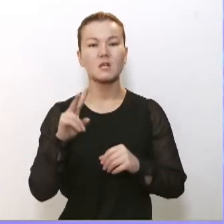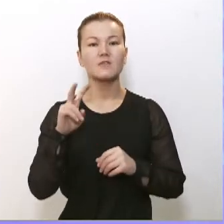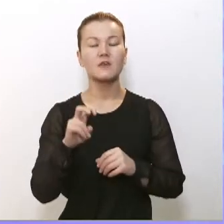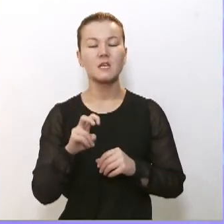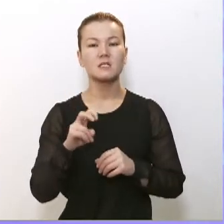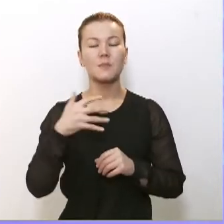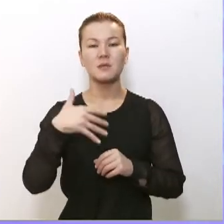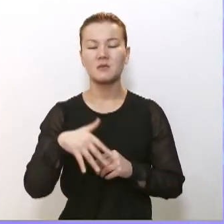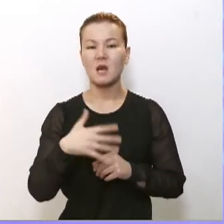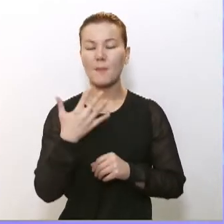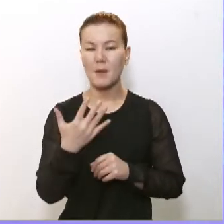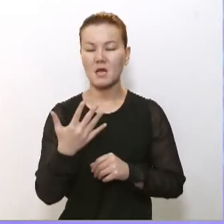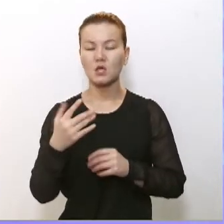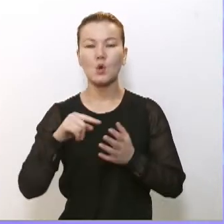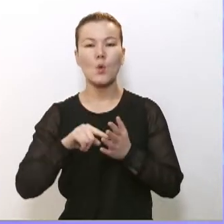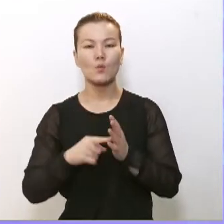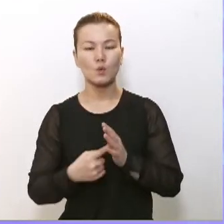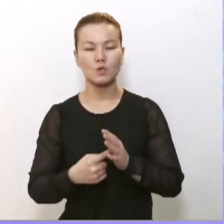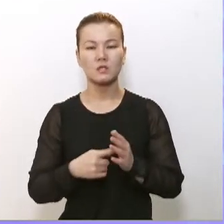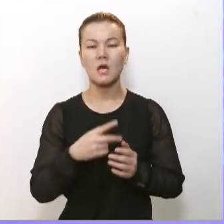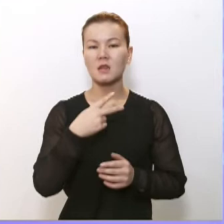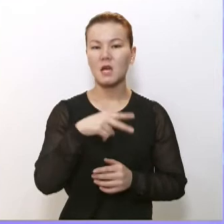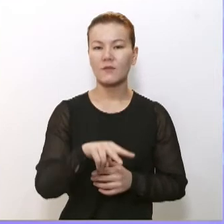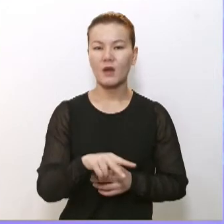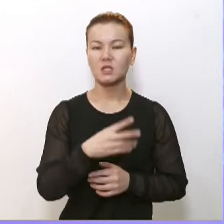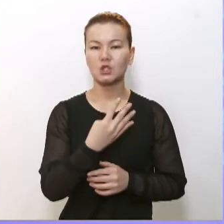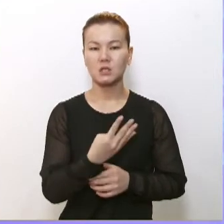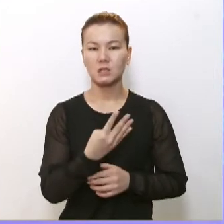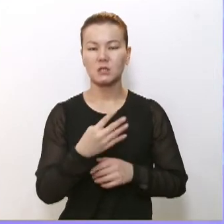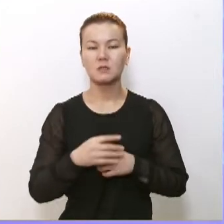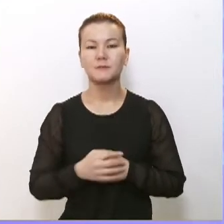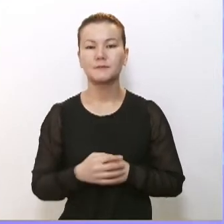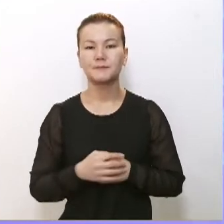255 умножим на 24